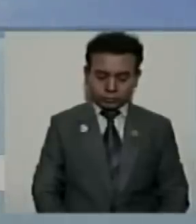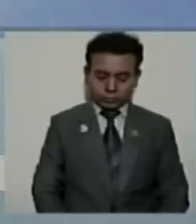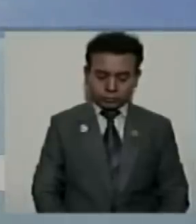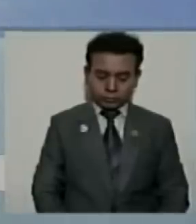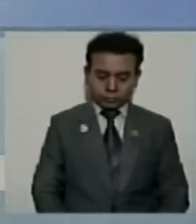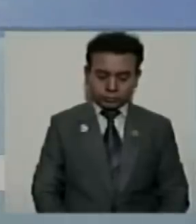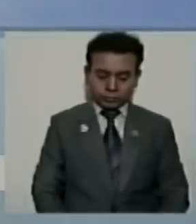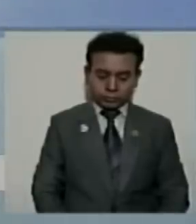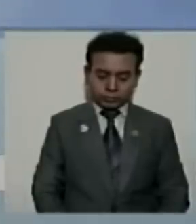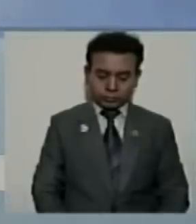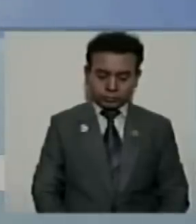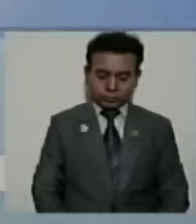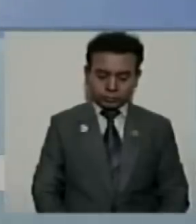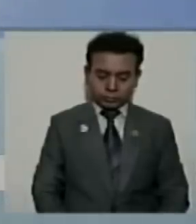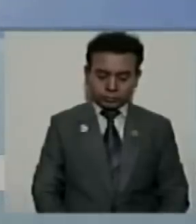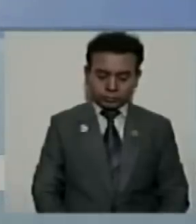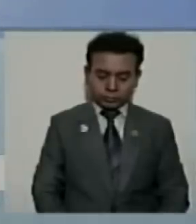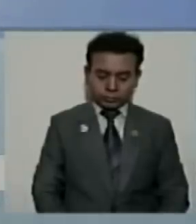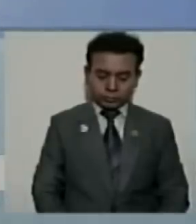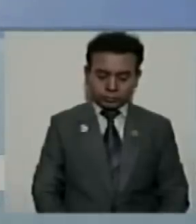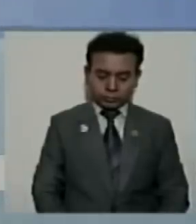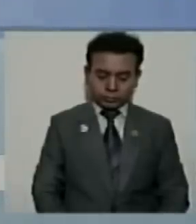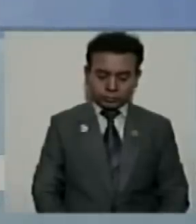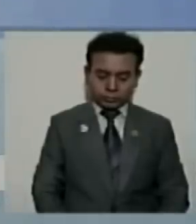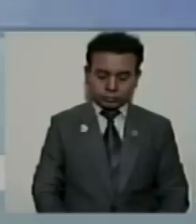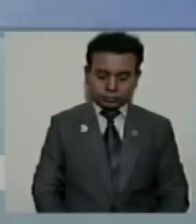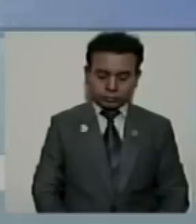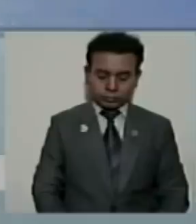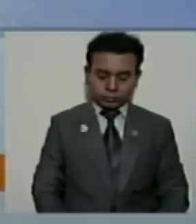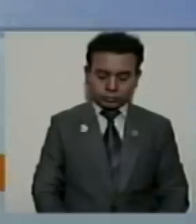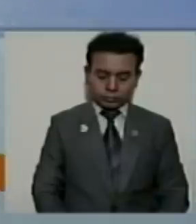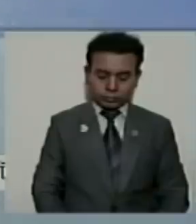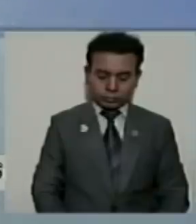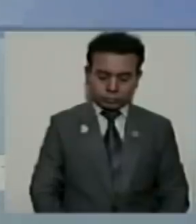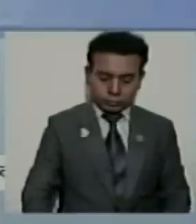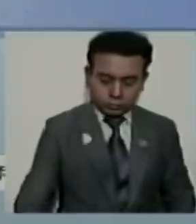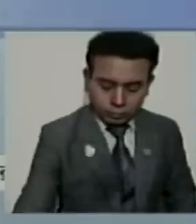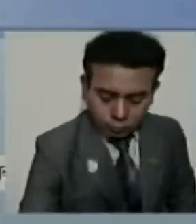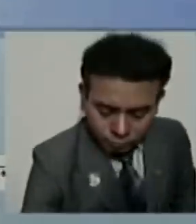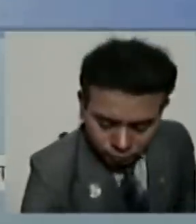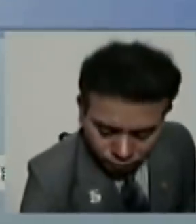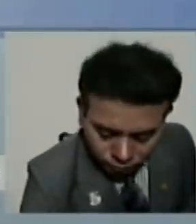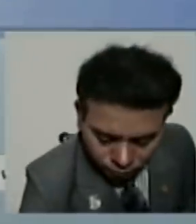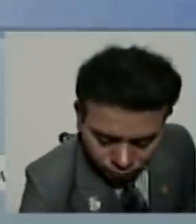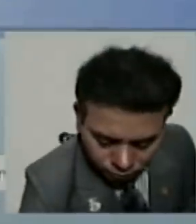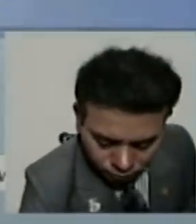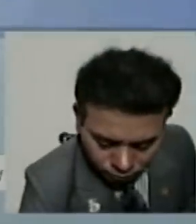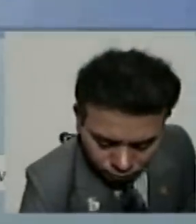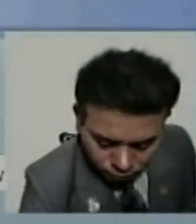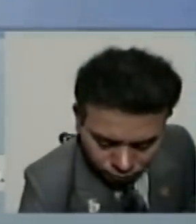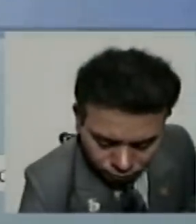আসসালামু আলাইকুম। স্বাস্থ্য অধিদপ্তরে দৈনিক সংবাদ বুলেটিন COVID-19 বিষয়ক শুরু করতে